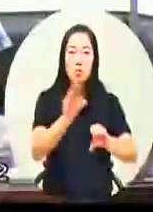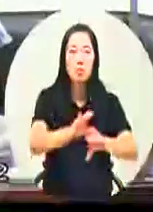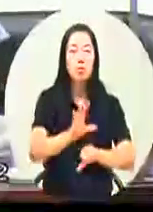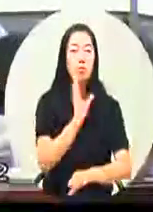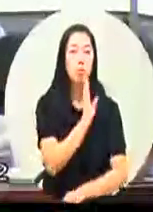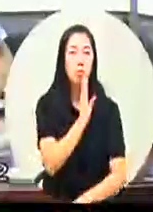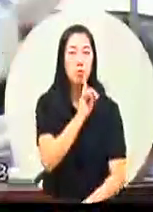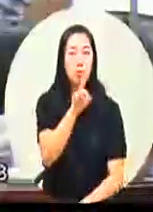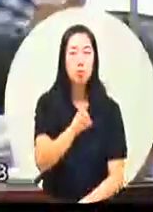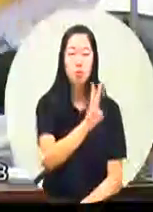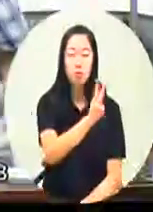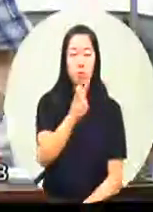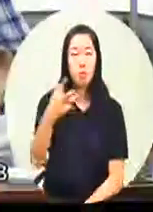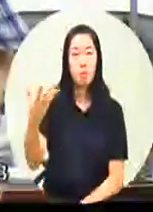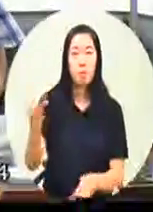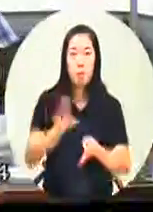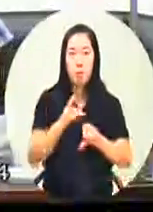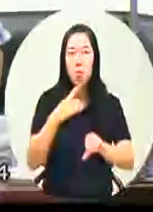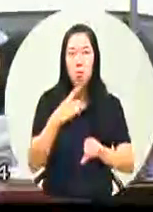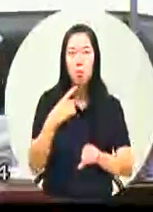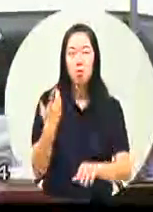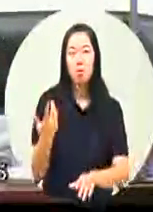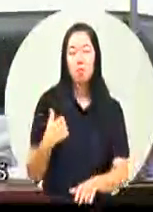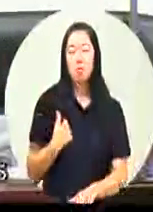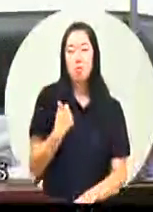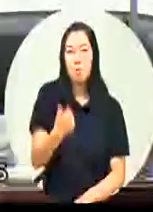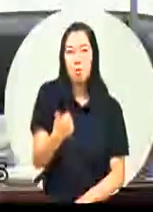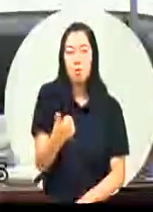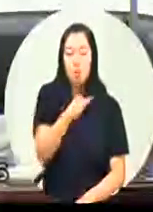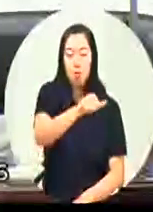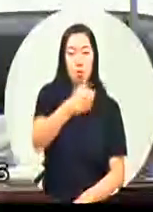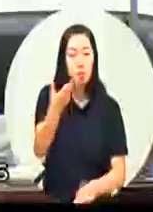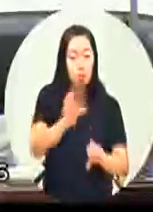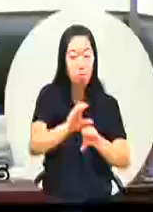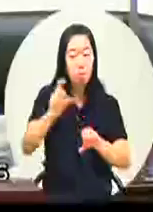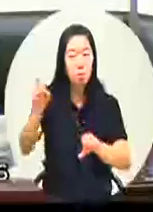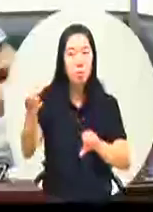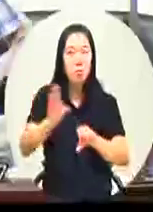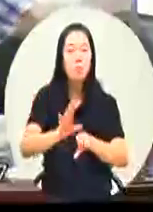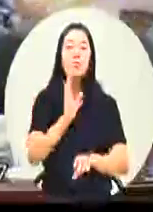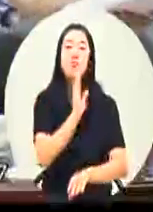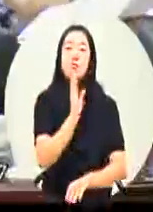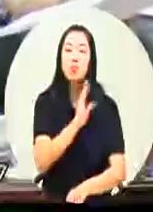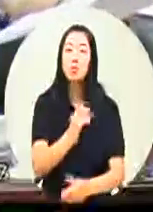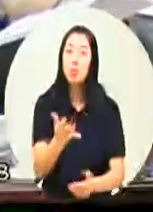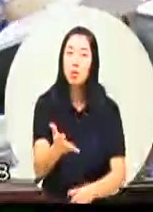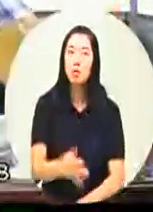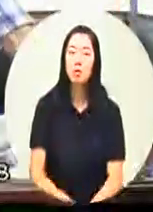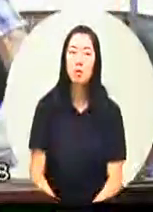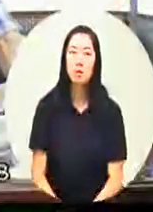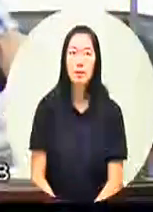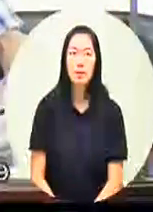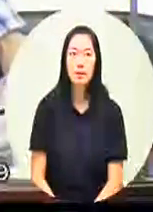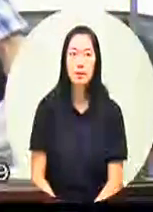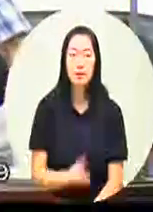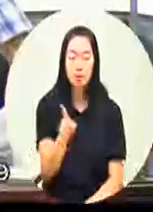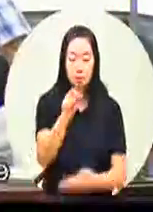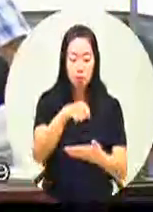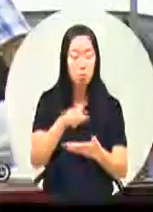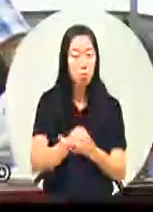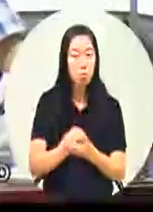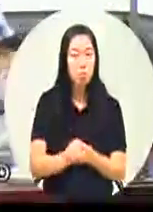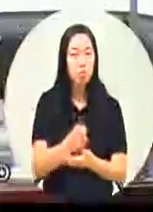说你3.8倍，我在那边沾沾自喜，那5倍、10倍都没有用，因为你人数不够，我问你的多少，你是啊，各位跟